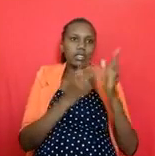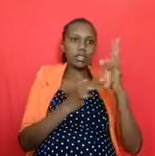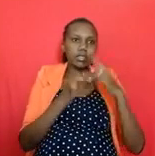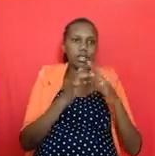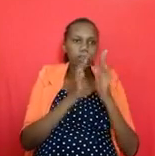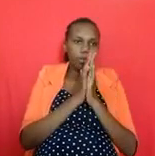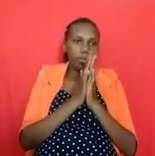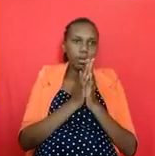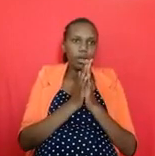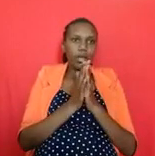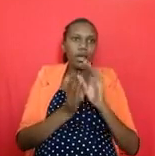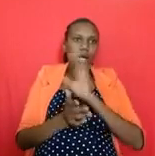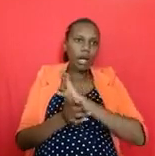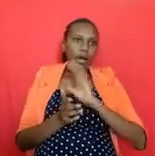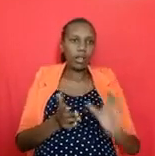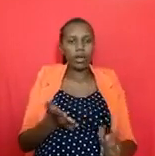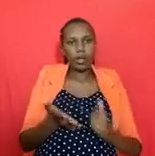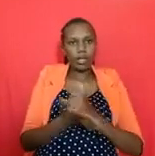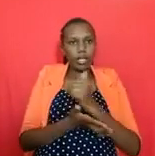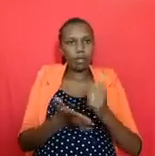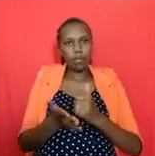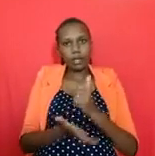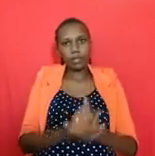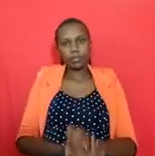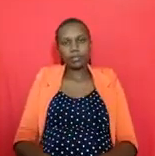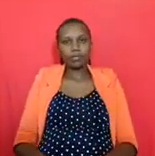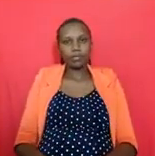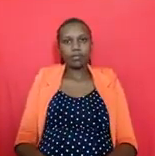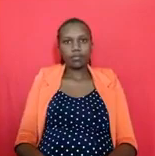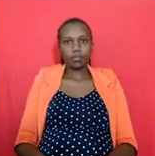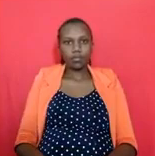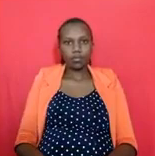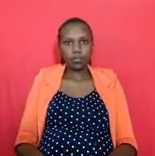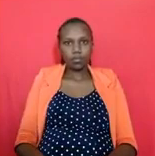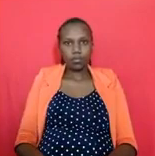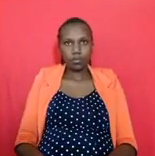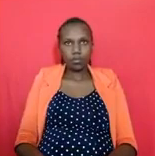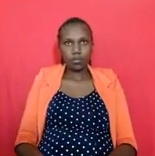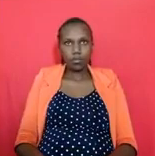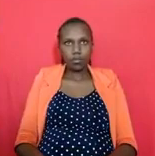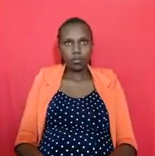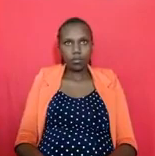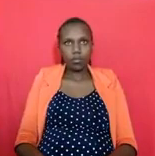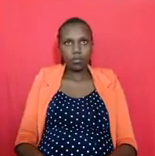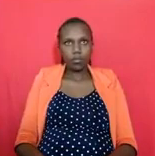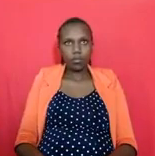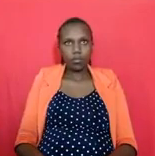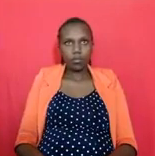Jesu ũcio mwathani na mũhonokia witũ amen.